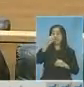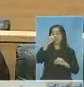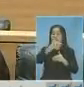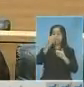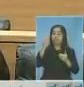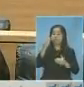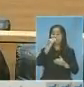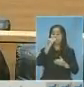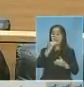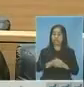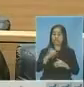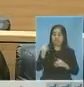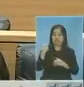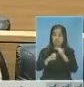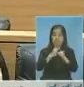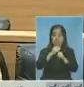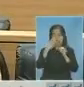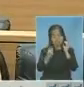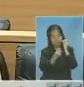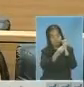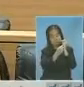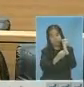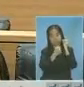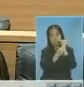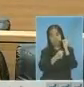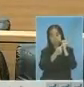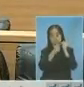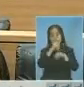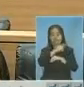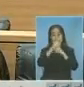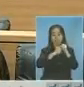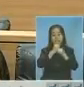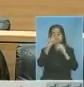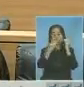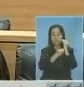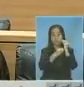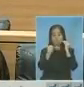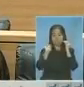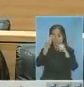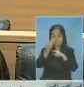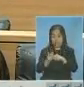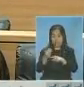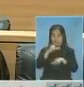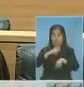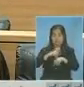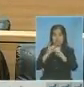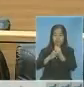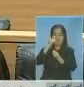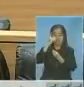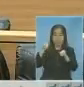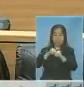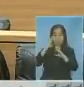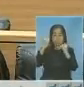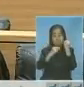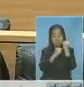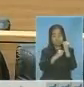าวันหมดอายุใต้ตูดกระป๋องเนี่ยของเขาเนี่ยเหลือระยะเวลาแค่อาทิตย์เดียวหมดอ